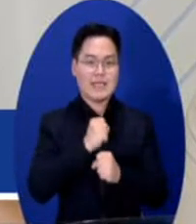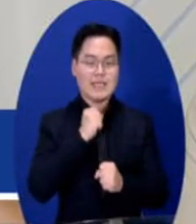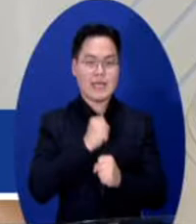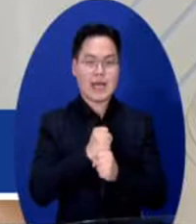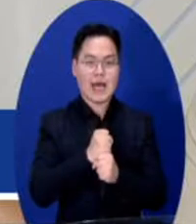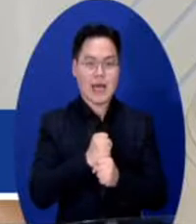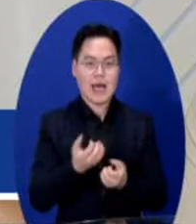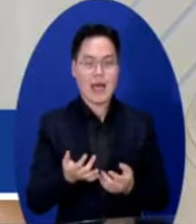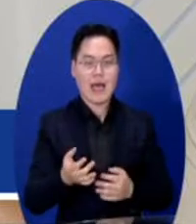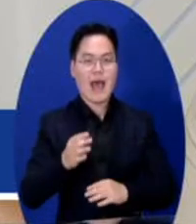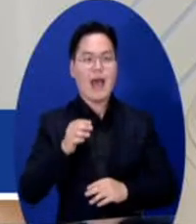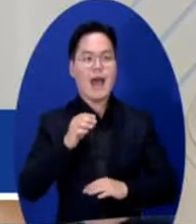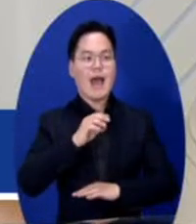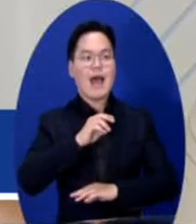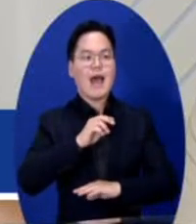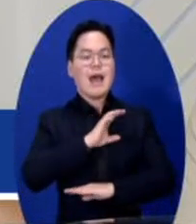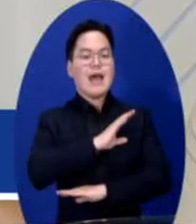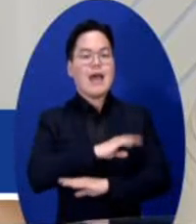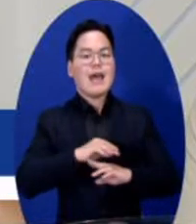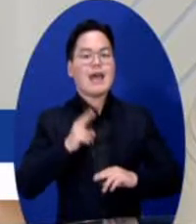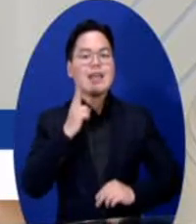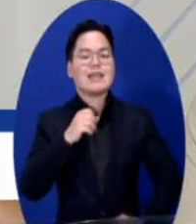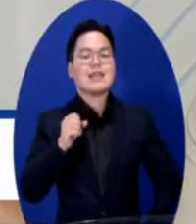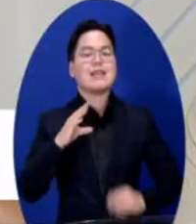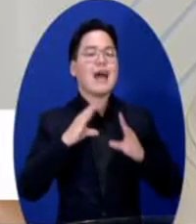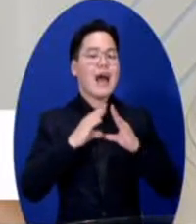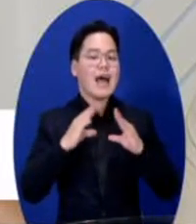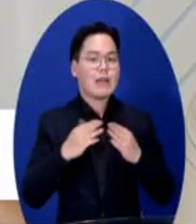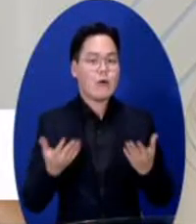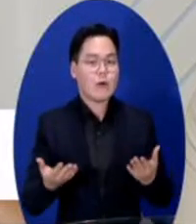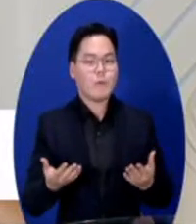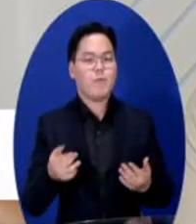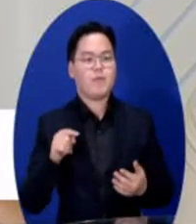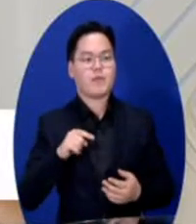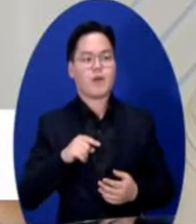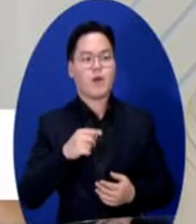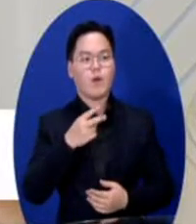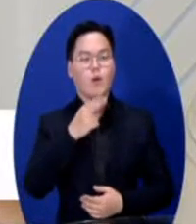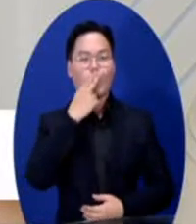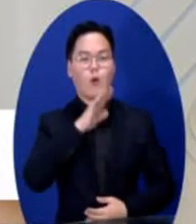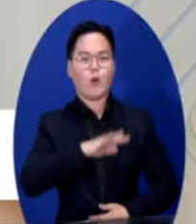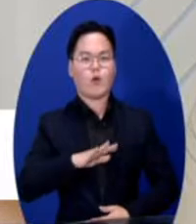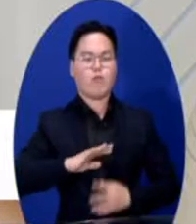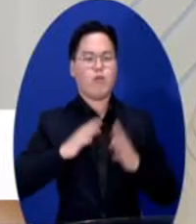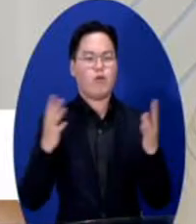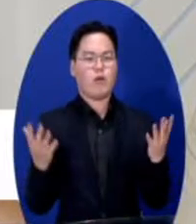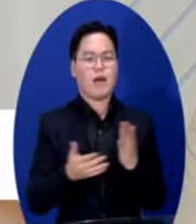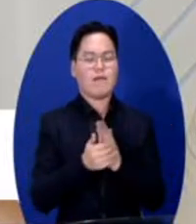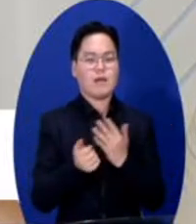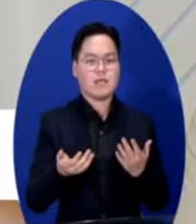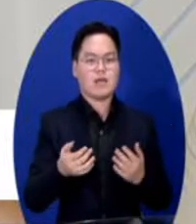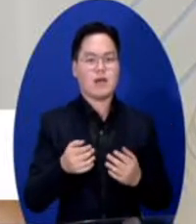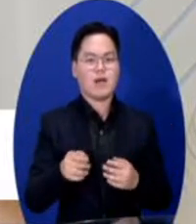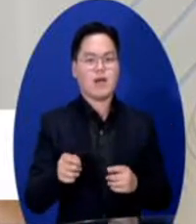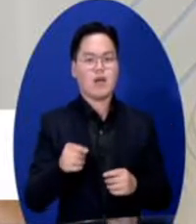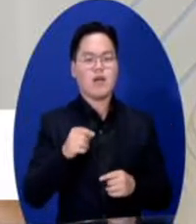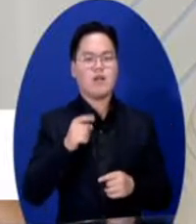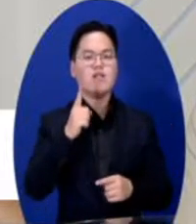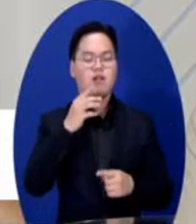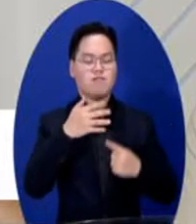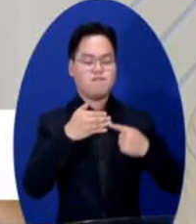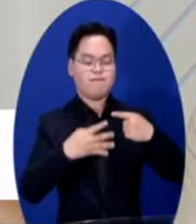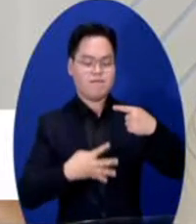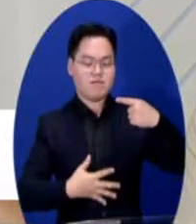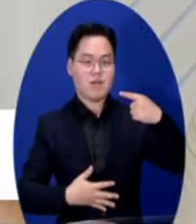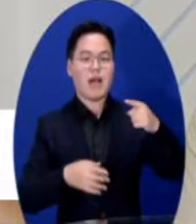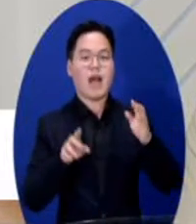ажиллагаа, энд ажиллаж байгаа даалгаврын сантаар ажиллаж байгаа, тэгээд хүүхдийн үнэлгээ чадамж ямар байх ингээд энэ бүхэл зүйлийг л одоо нэг талбар дээр сатуулах нь